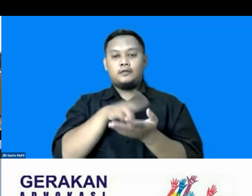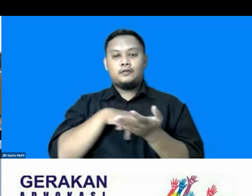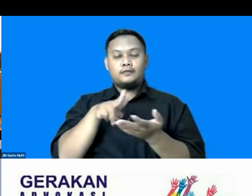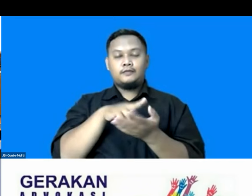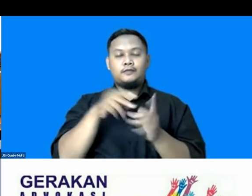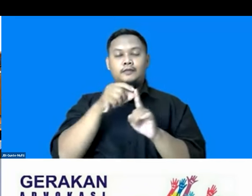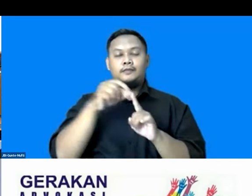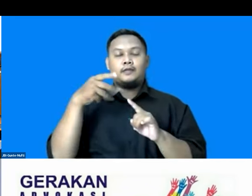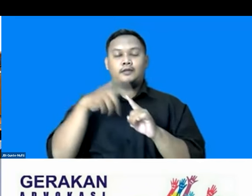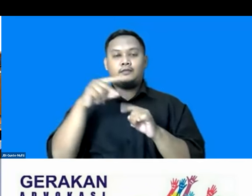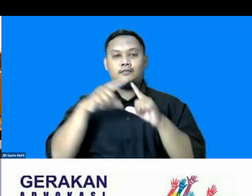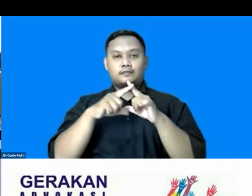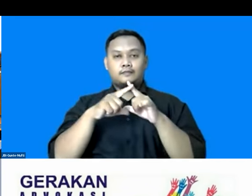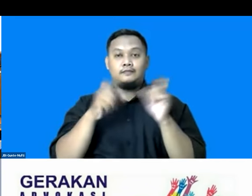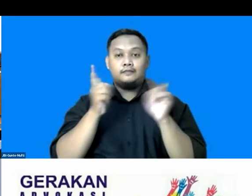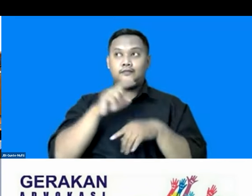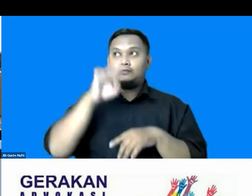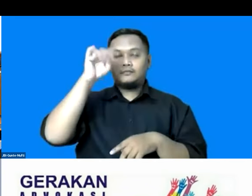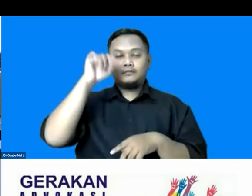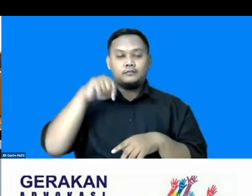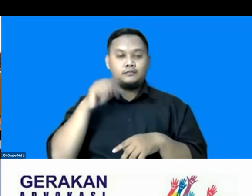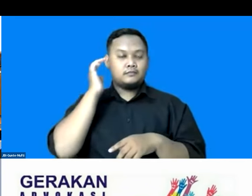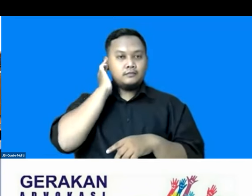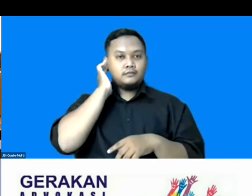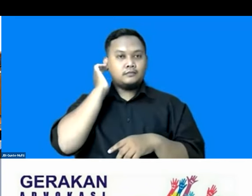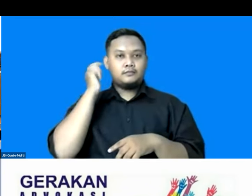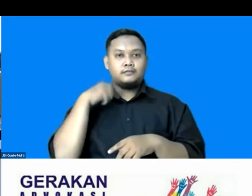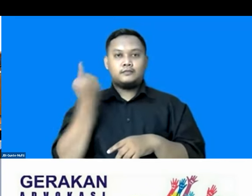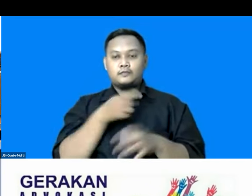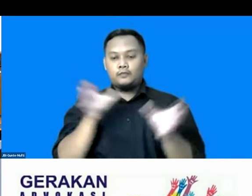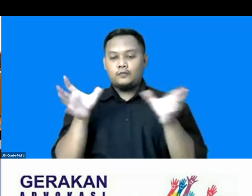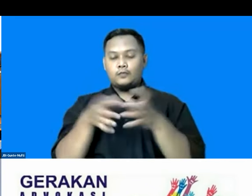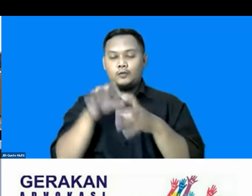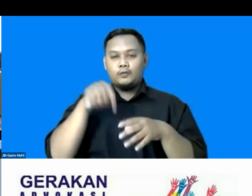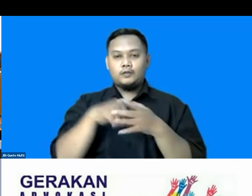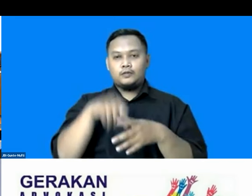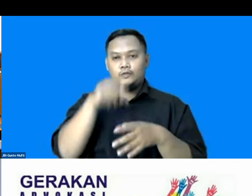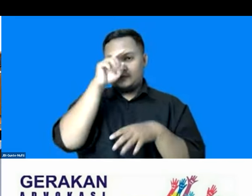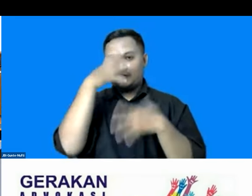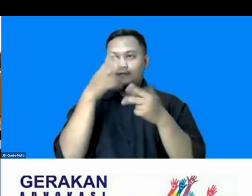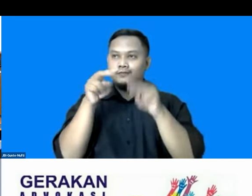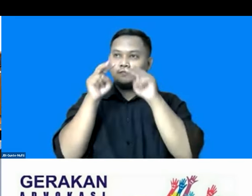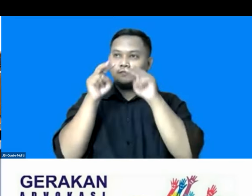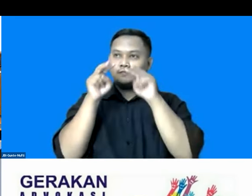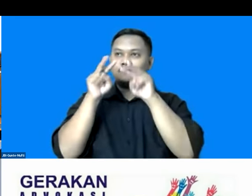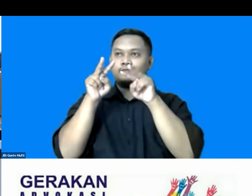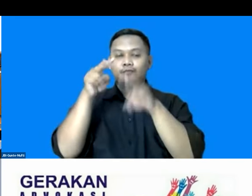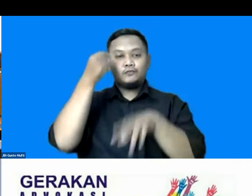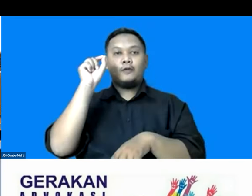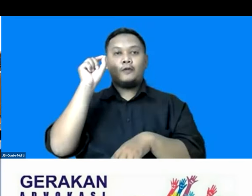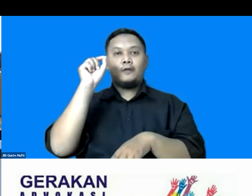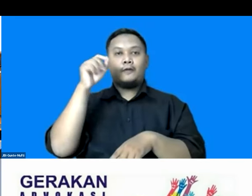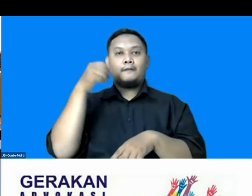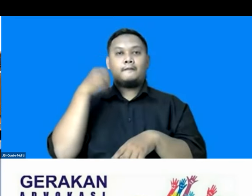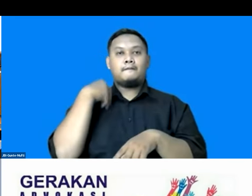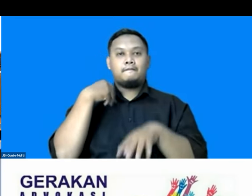Begitu. Nah, di siang hari ini kita berkumpul di sini untuk menyaksikan kuliah. Ada apa dengan